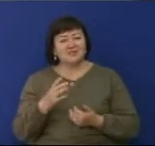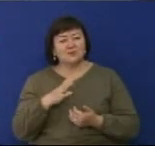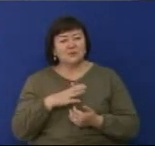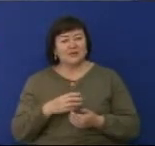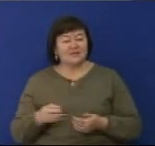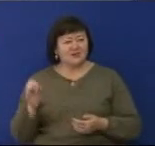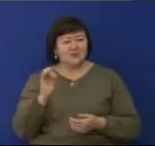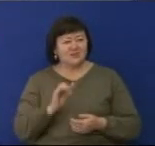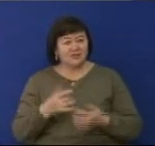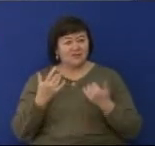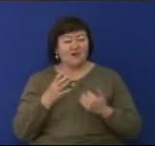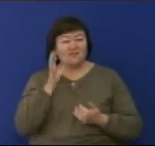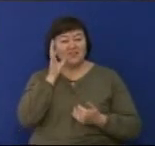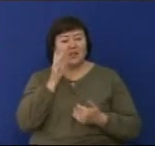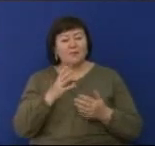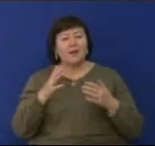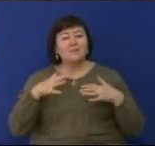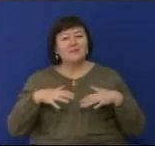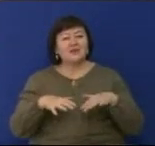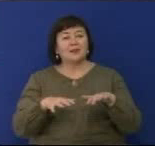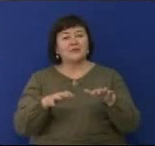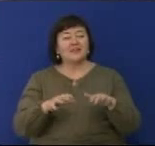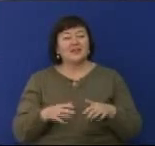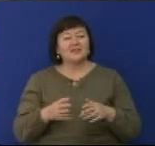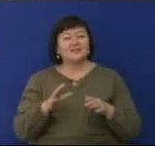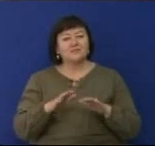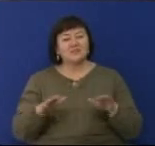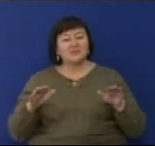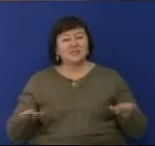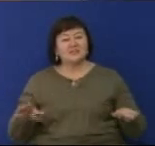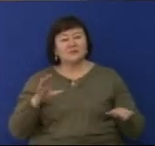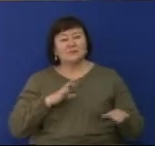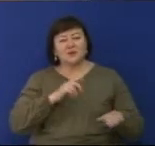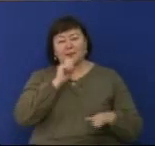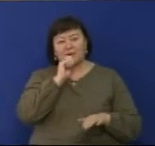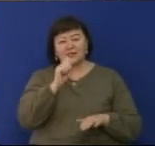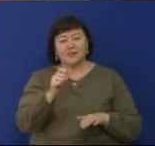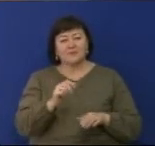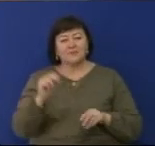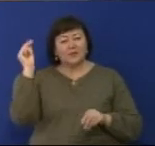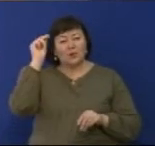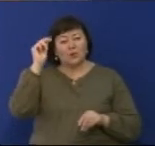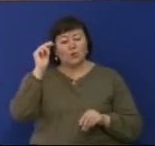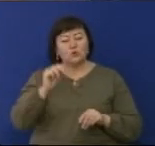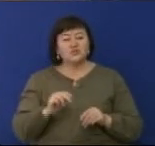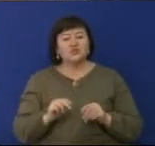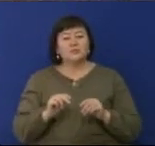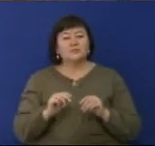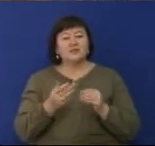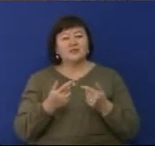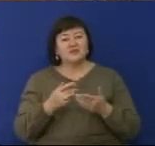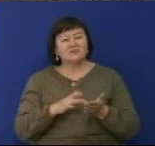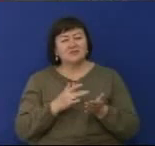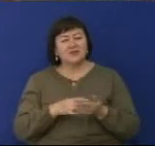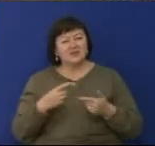во время мероприятия детям из малообеспеченных и многодетных семей были вручены учебные пособия и сладкие угощения